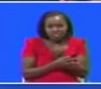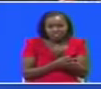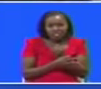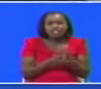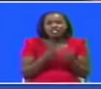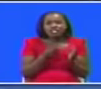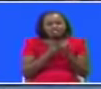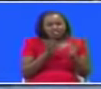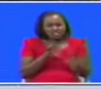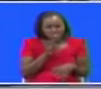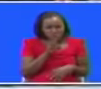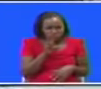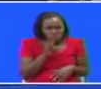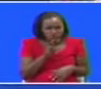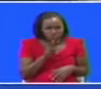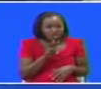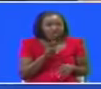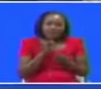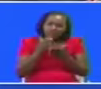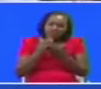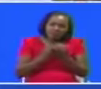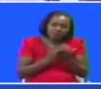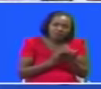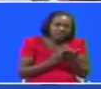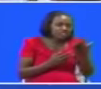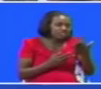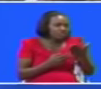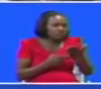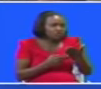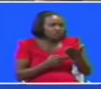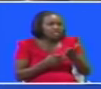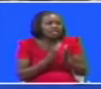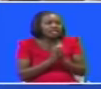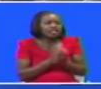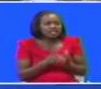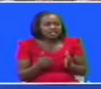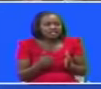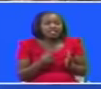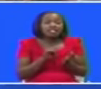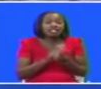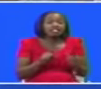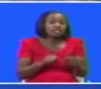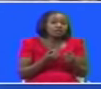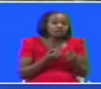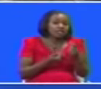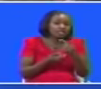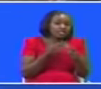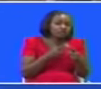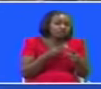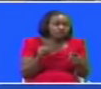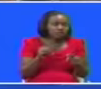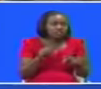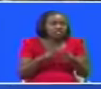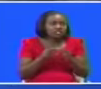waangalie mipango ambacho mateknolojia, resources na makadhalika zinaweza ingia wakiwa wakikaa chini na